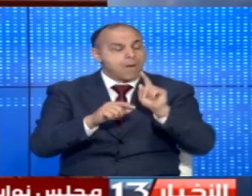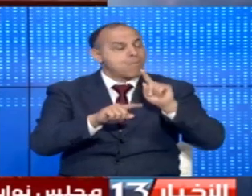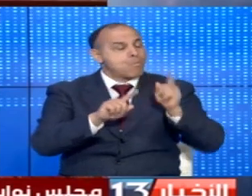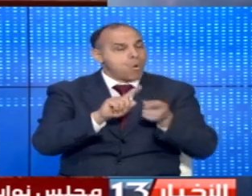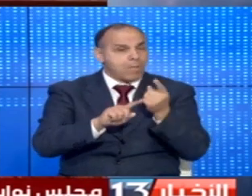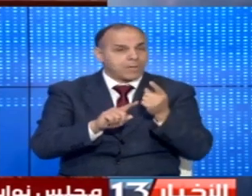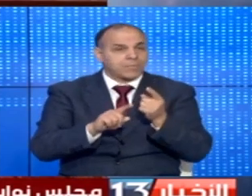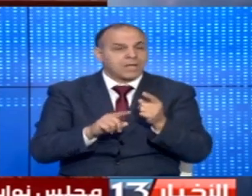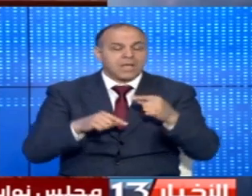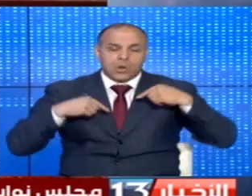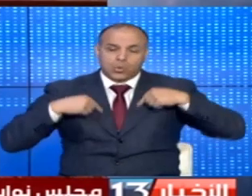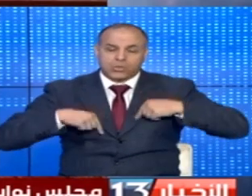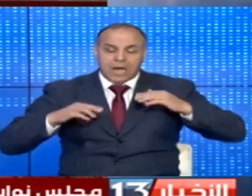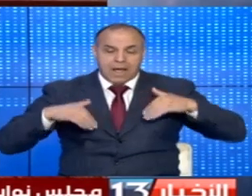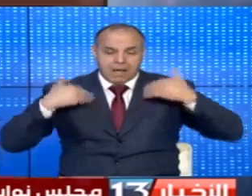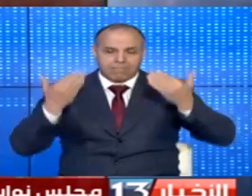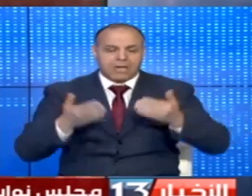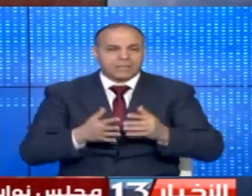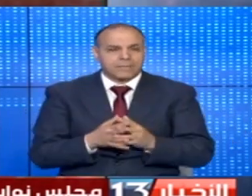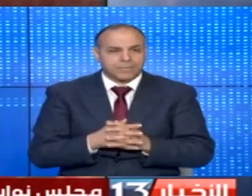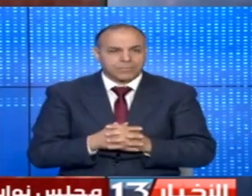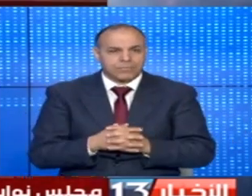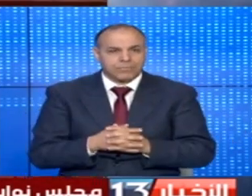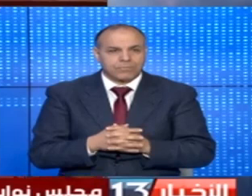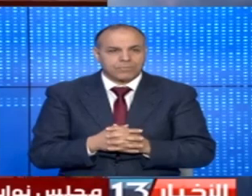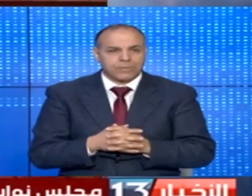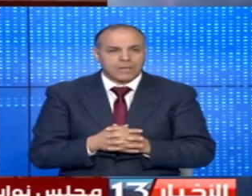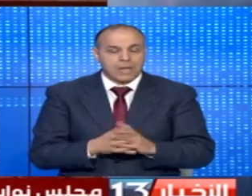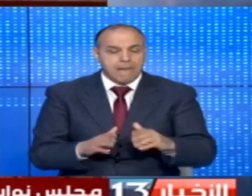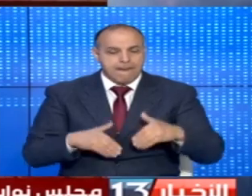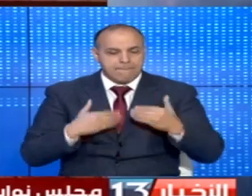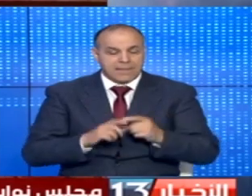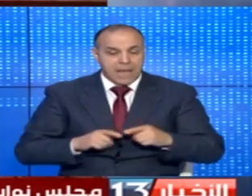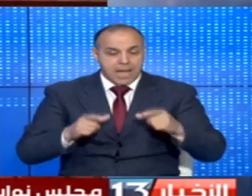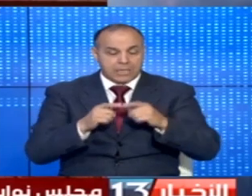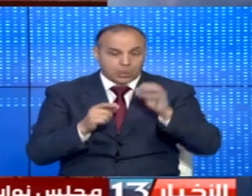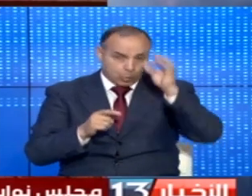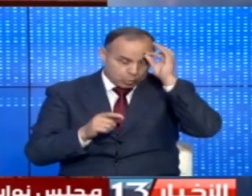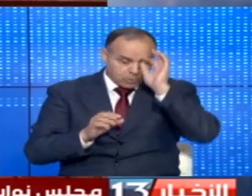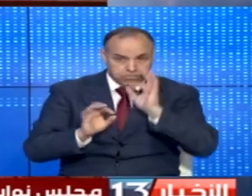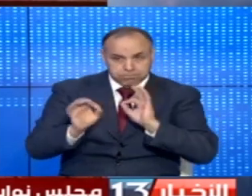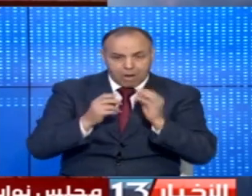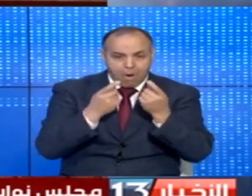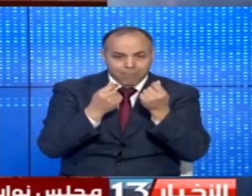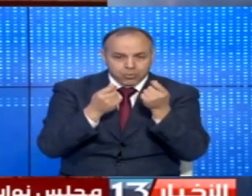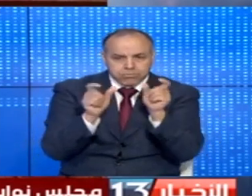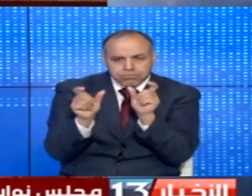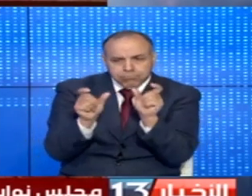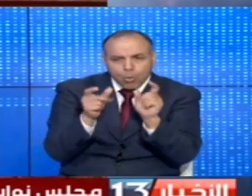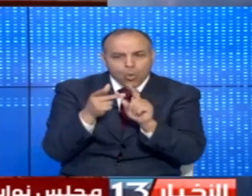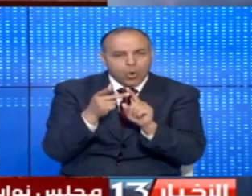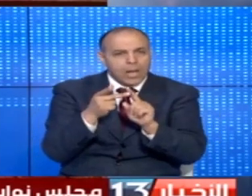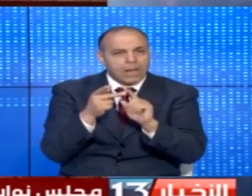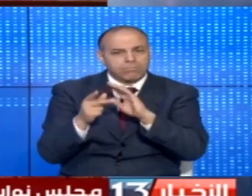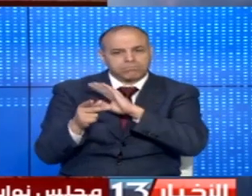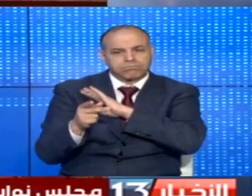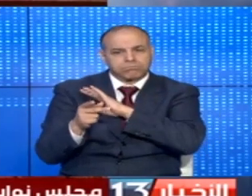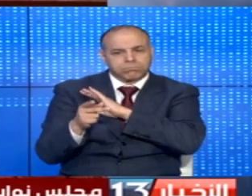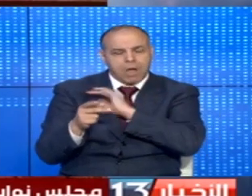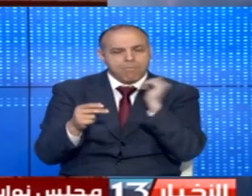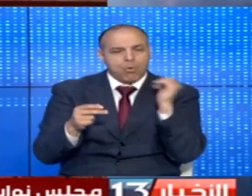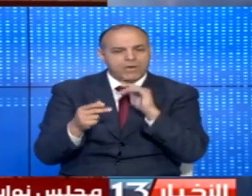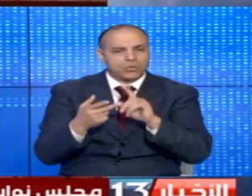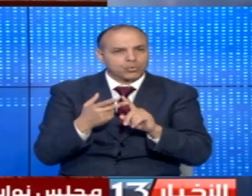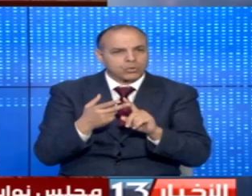للحكومه المقترحه ستصبح اللجنه الوطنيه للتحكم في الاسعار تحت الاشراف المباشر